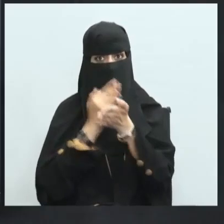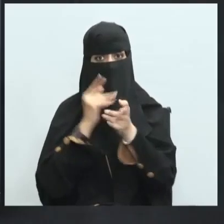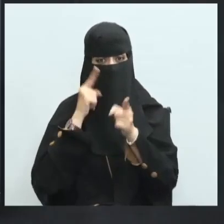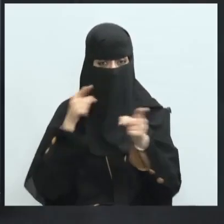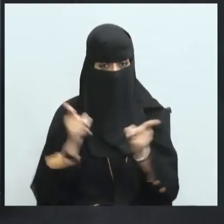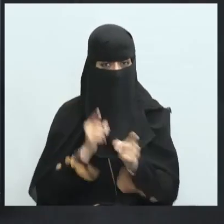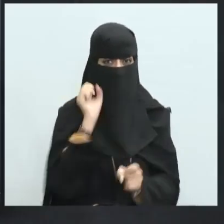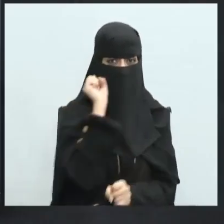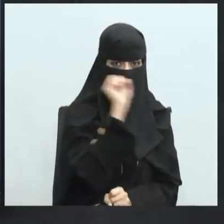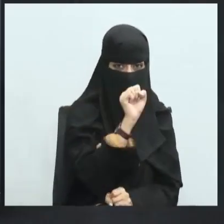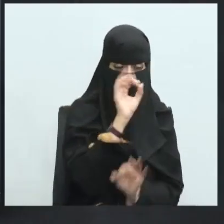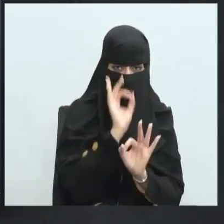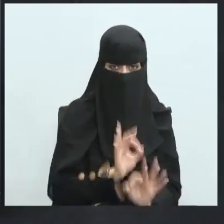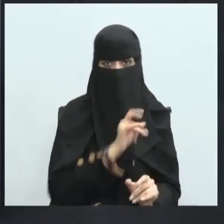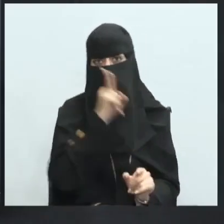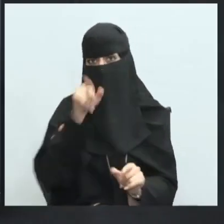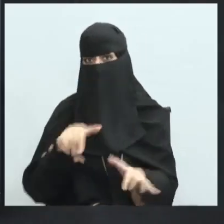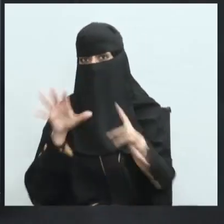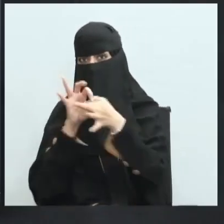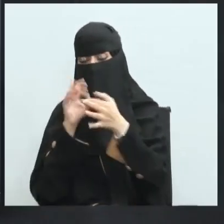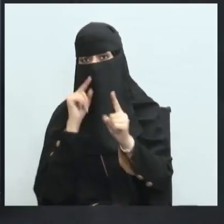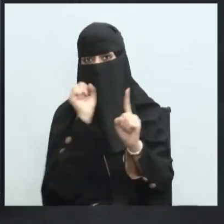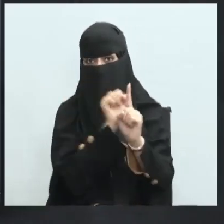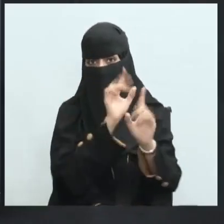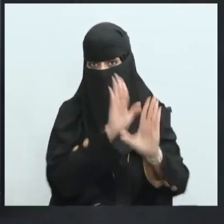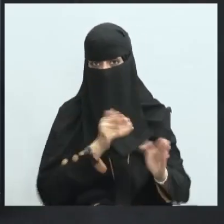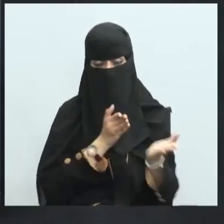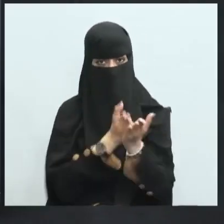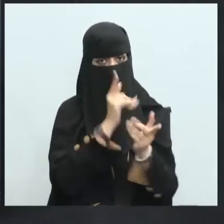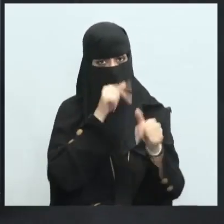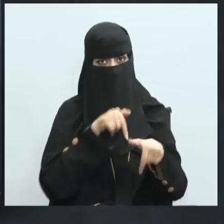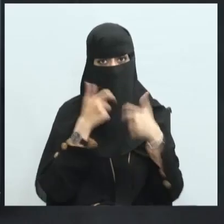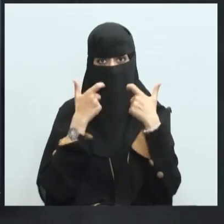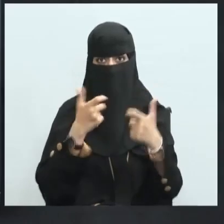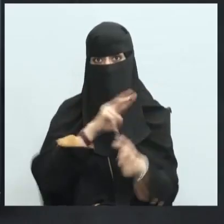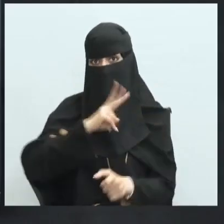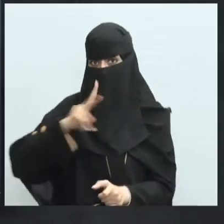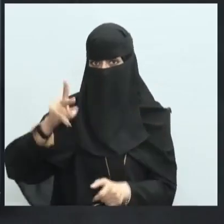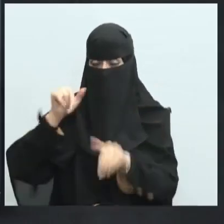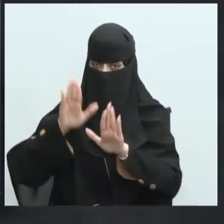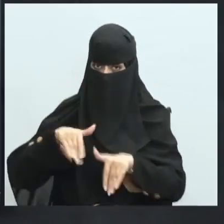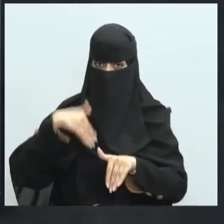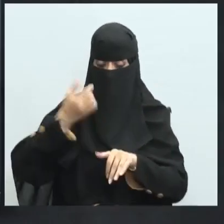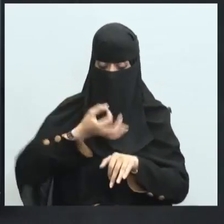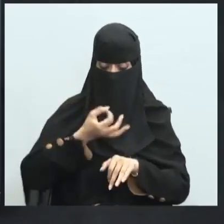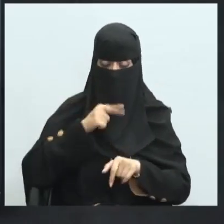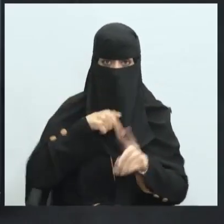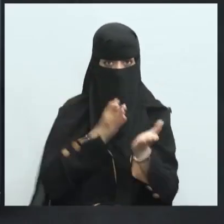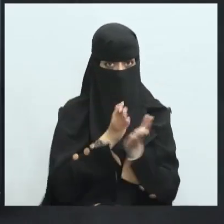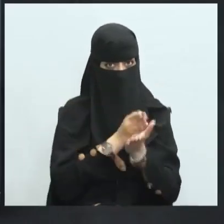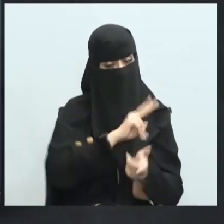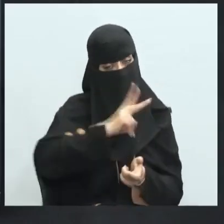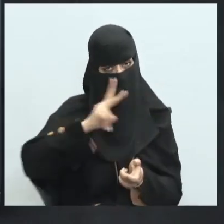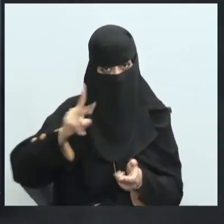معينه خاصه بذلك التخصص او بذلك المجال نلاحظ التعدد وسنذكر ايضا هنالك مجالات